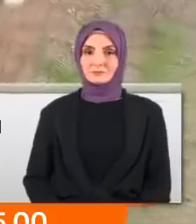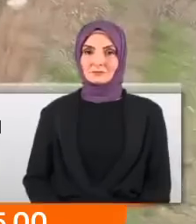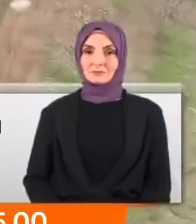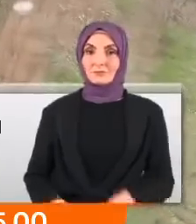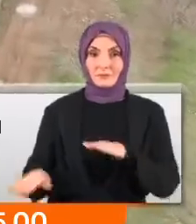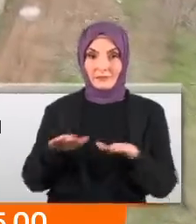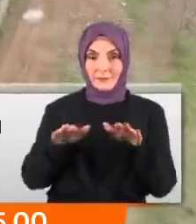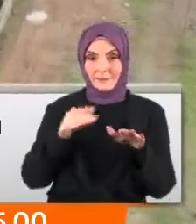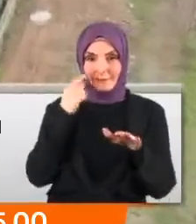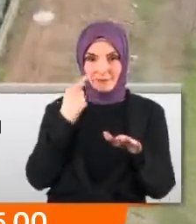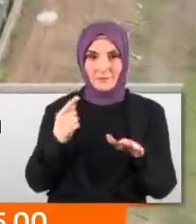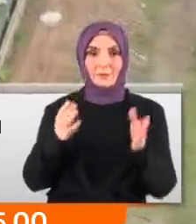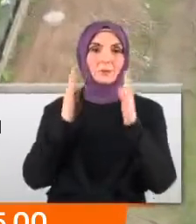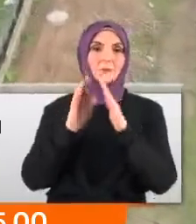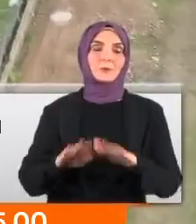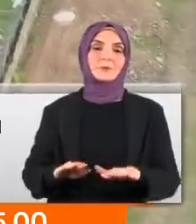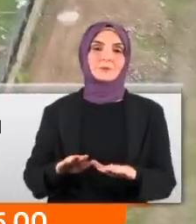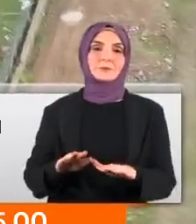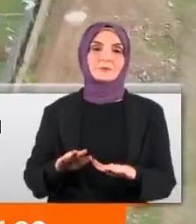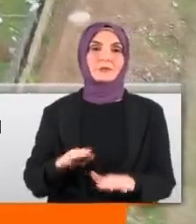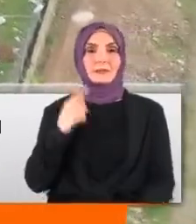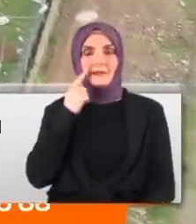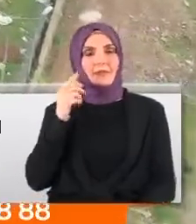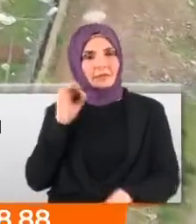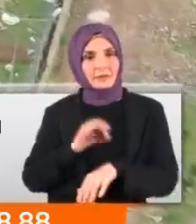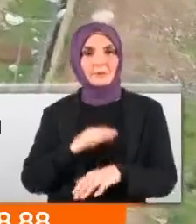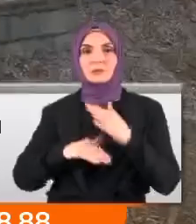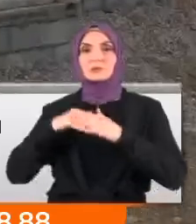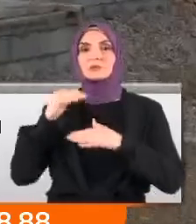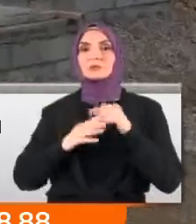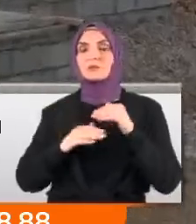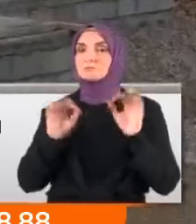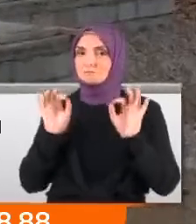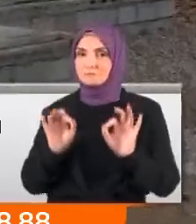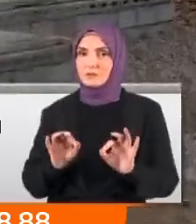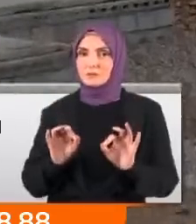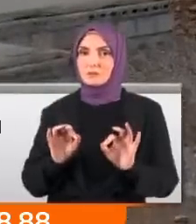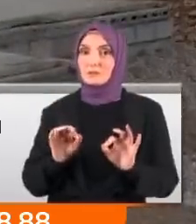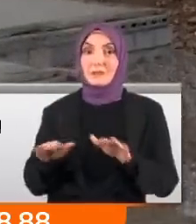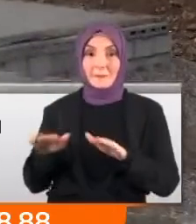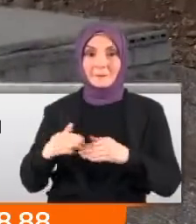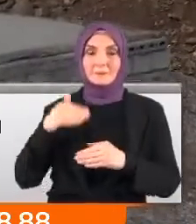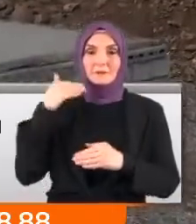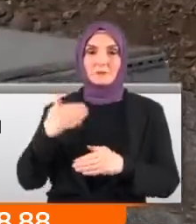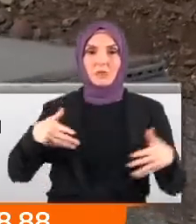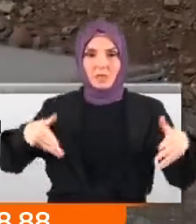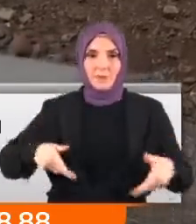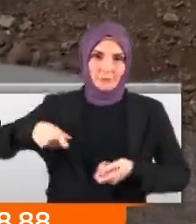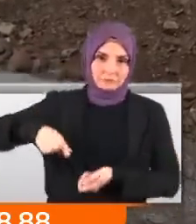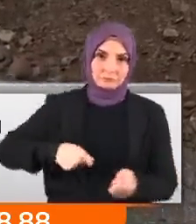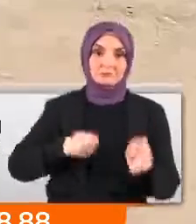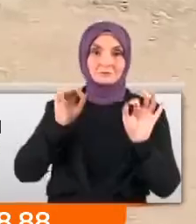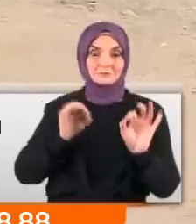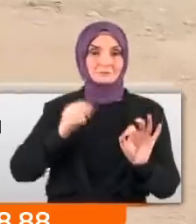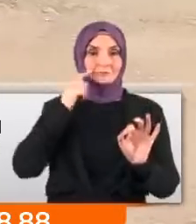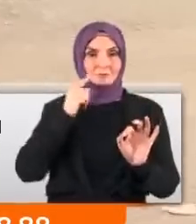Deprem felaketiyle yerle bir oldu, devlet hemen inşa sürecine başladı. Felaketin ardından temeli atılan toplu konutlar hızla